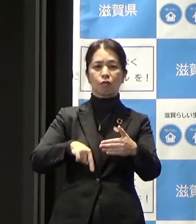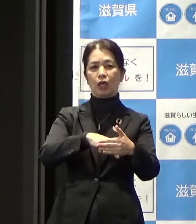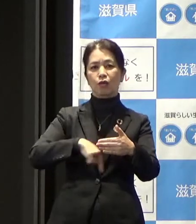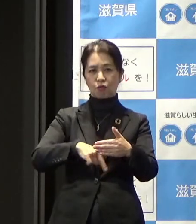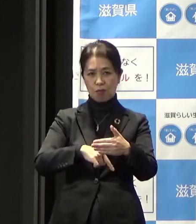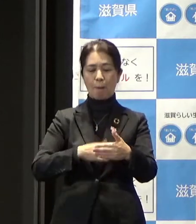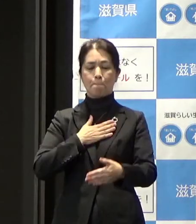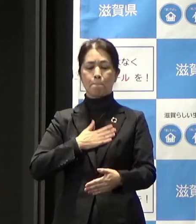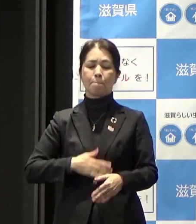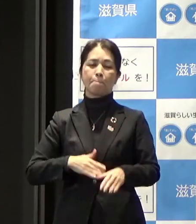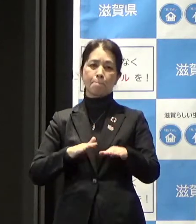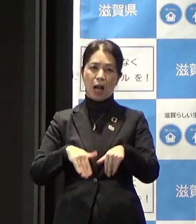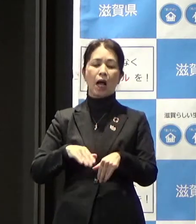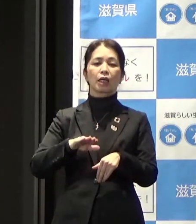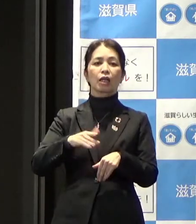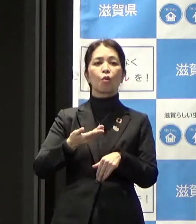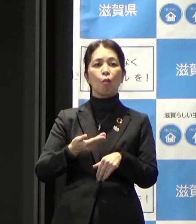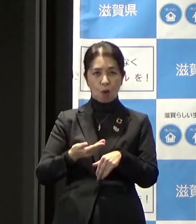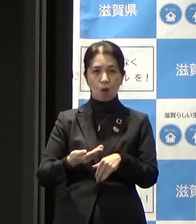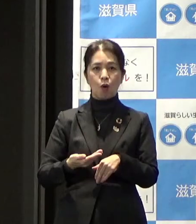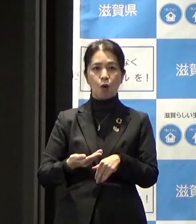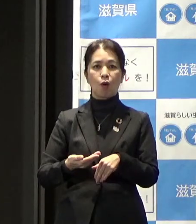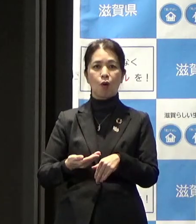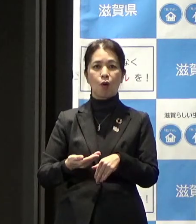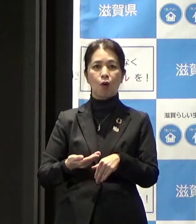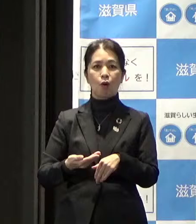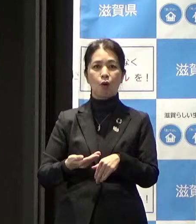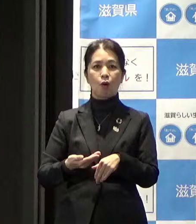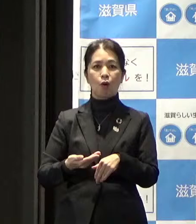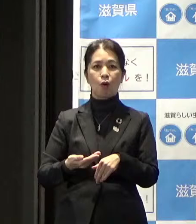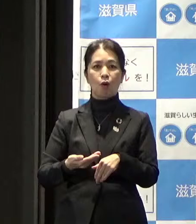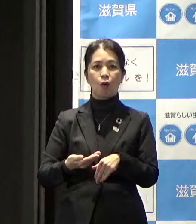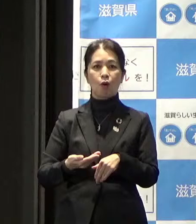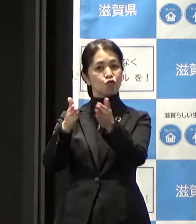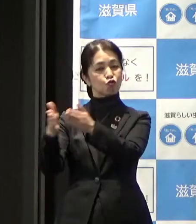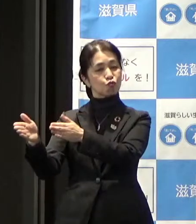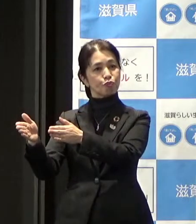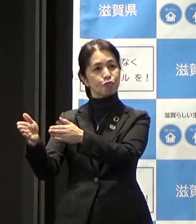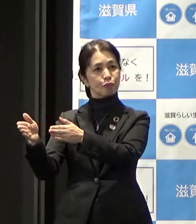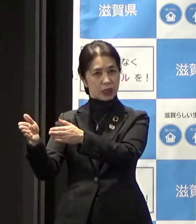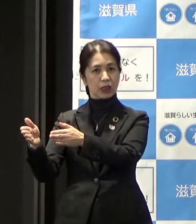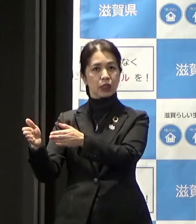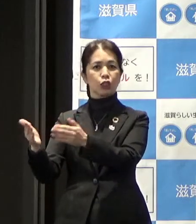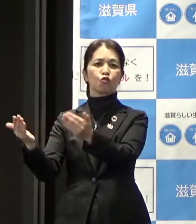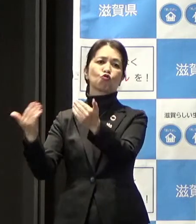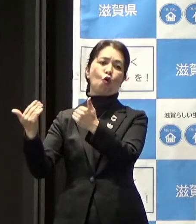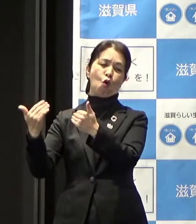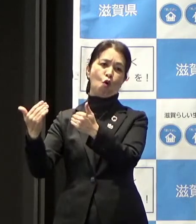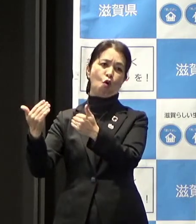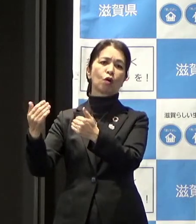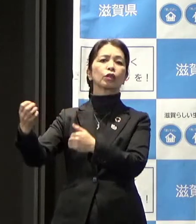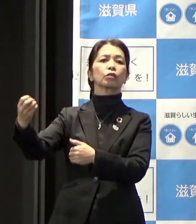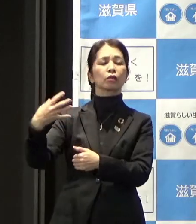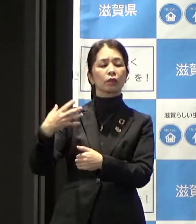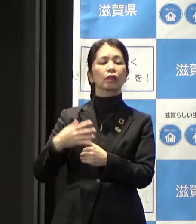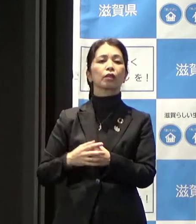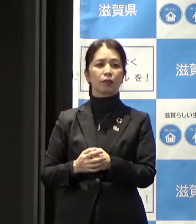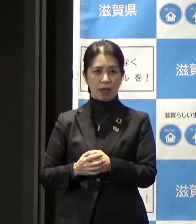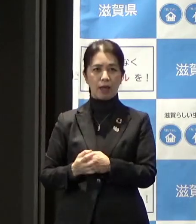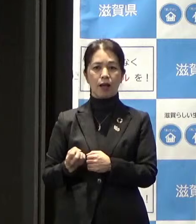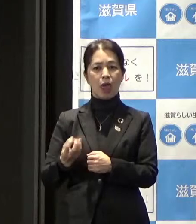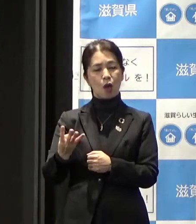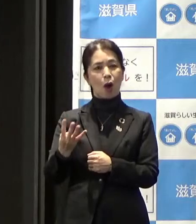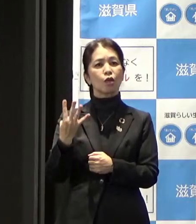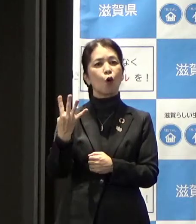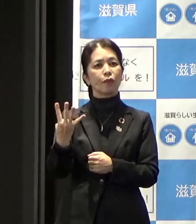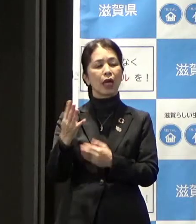町内の体制整備等の調整に今しばし時間が必要だということでございまして、令和4年